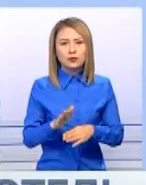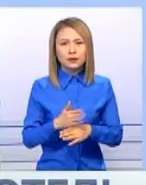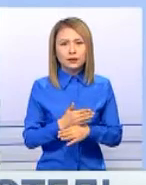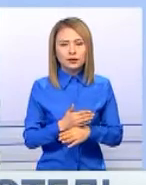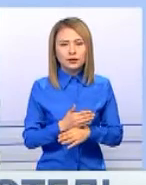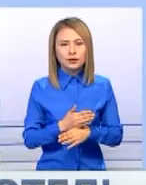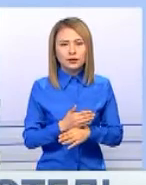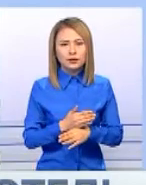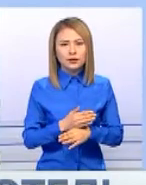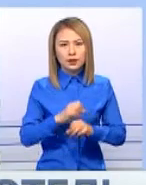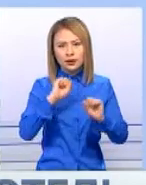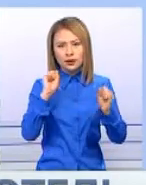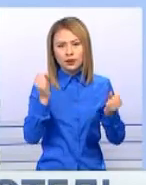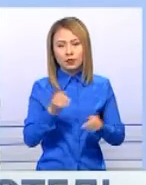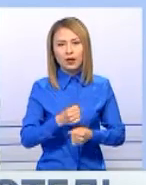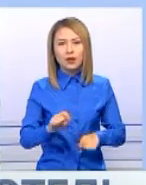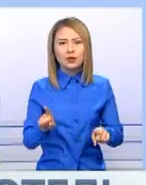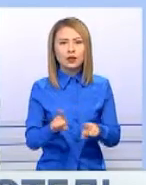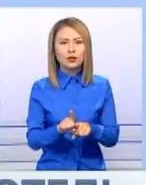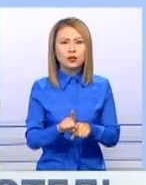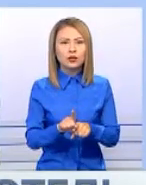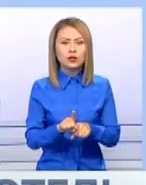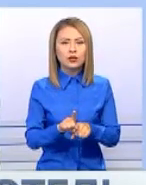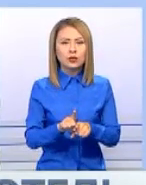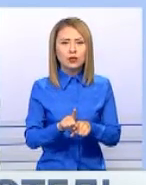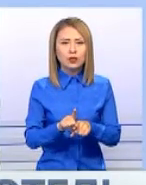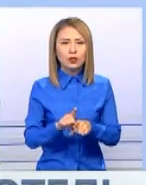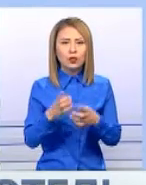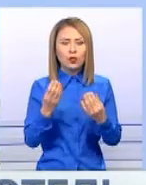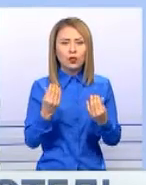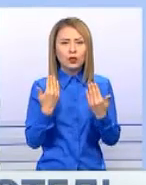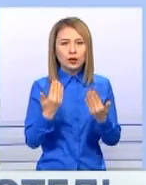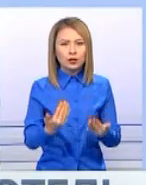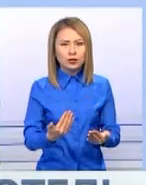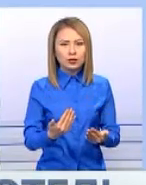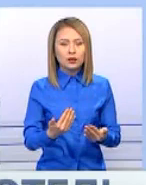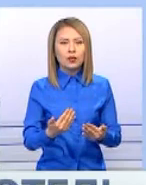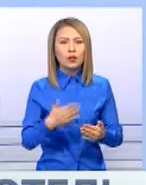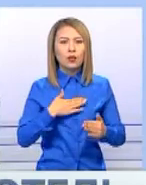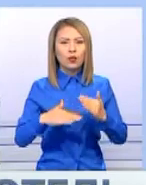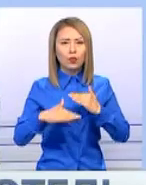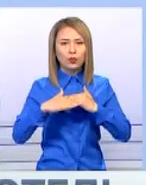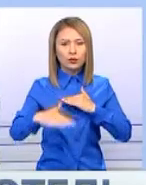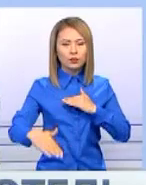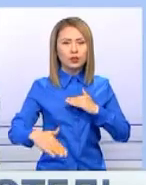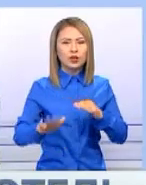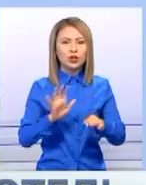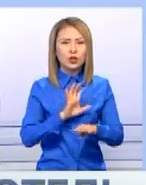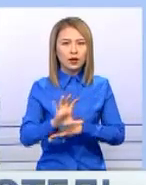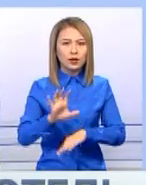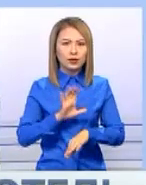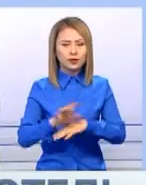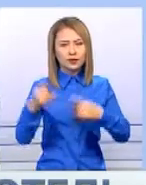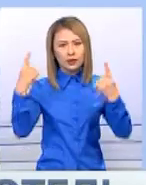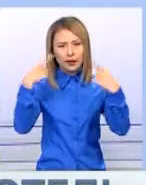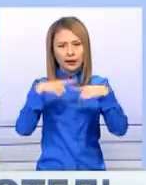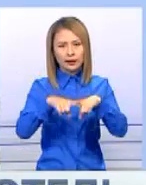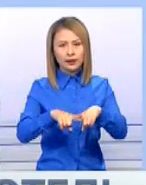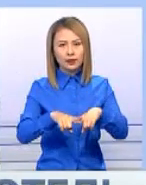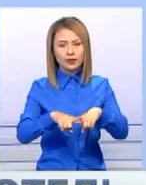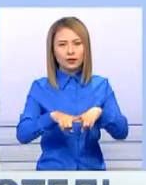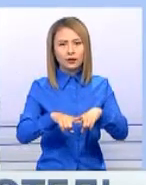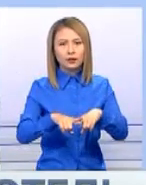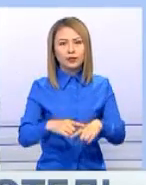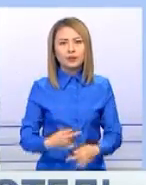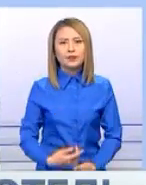кеттім, зымырандар, джигит деген зымырандар, оларда біздің отанымызда шығарылатын техникалардың